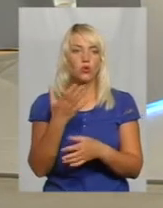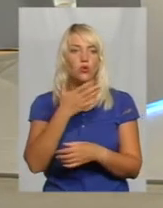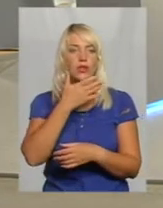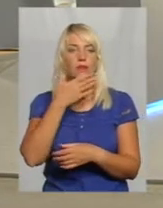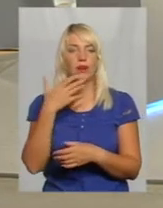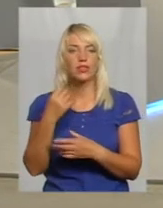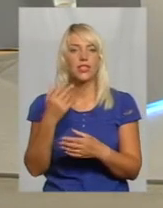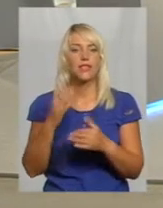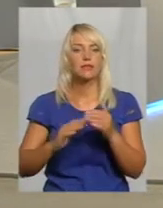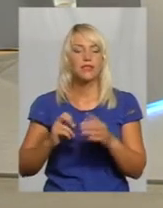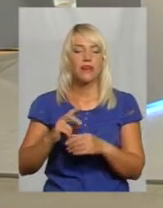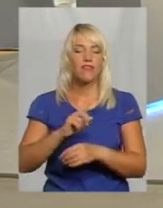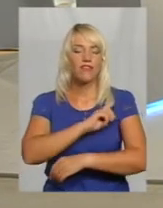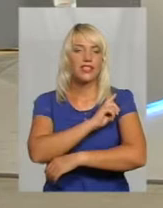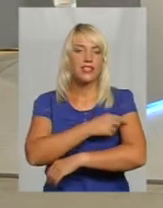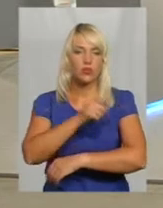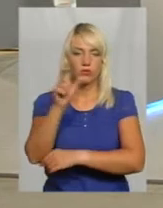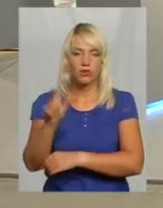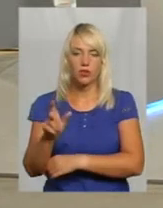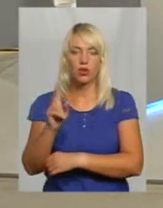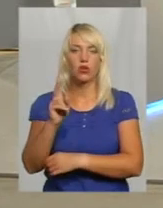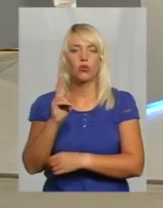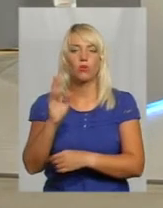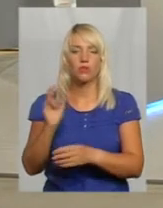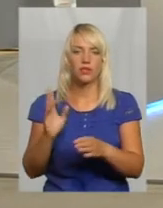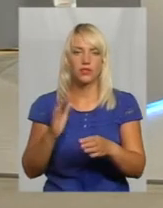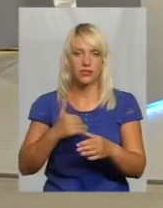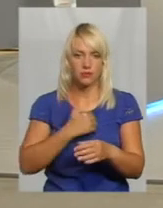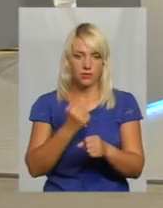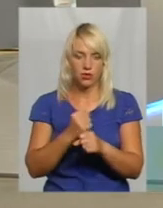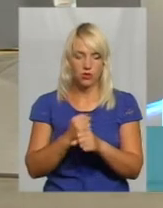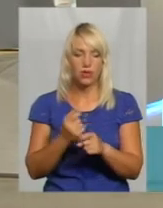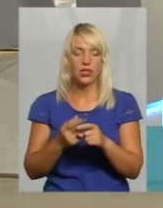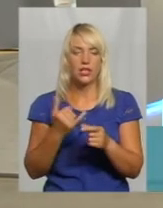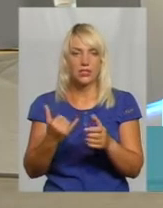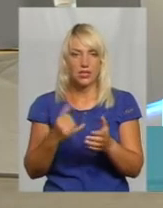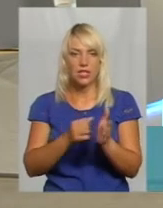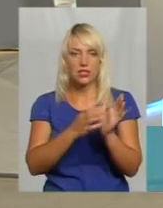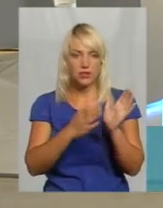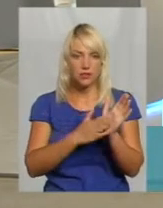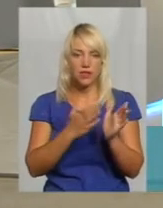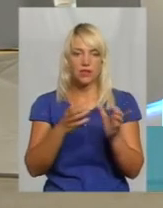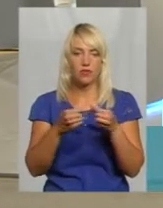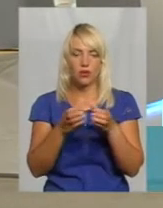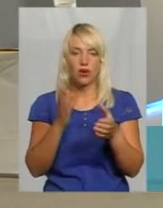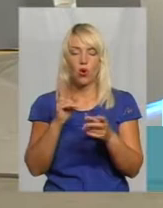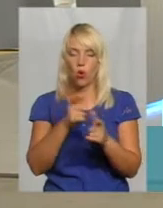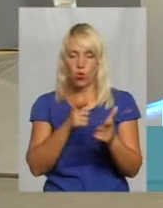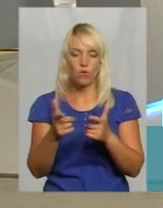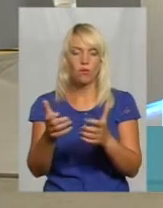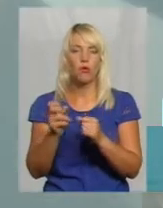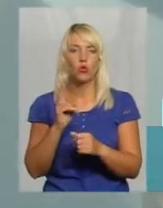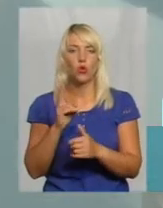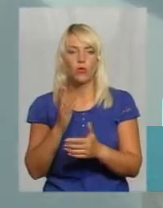такого спеціаліста, фізичної особи, який би працював в цьому штаті. Ми зараз готові прийняти, якщо буде бажання